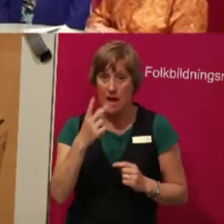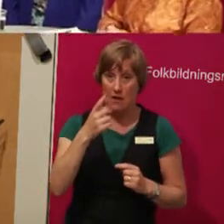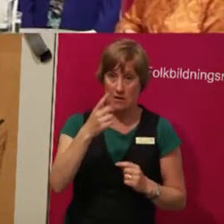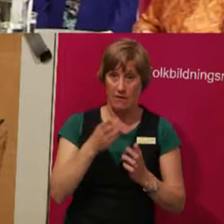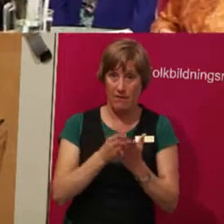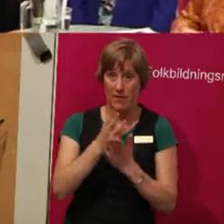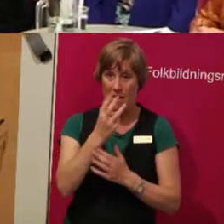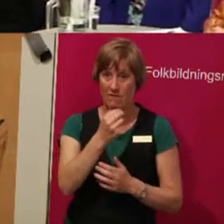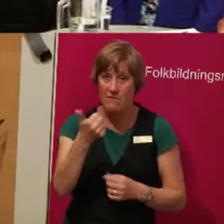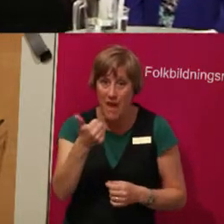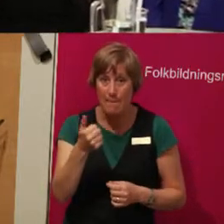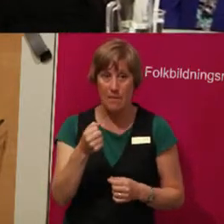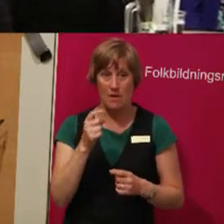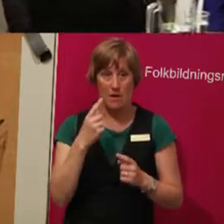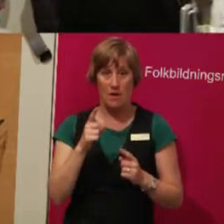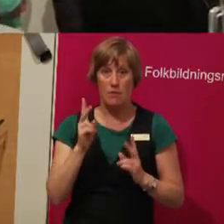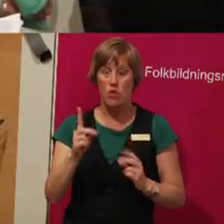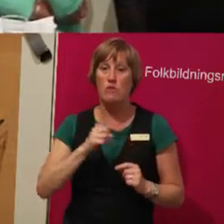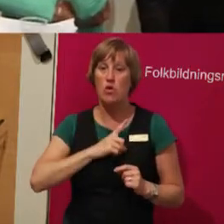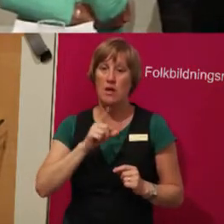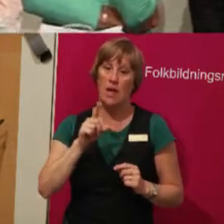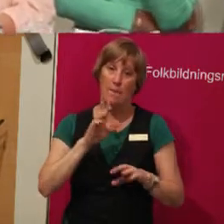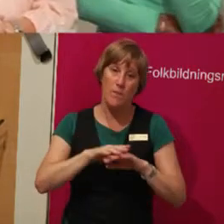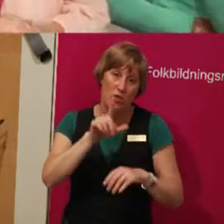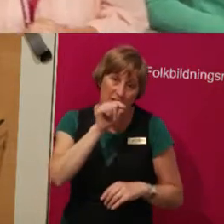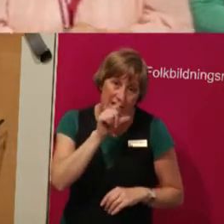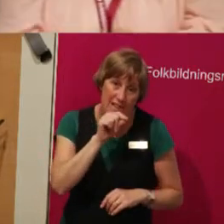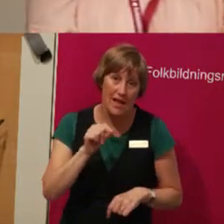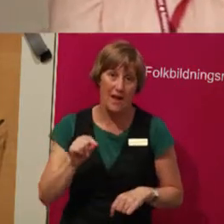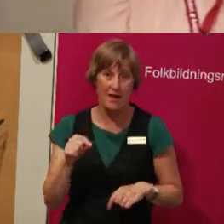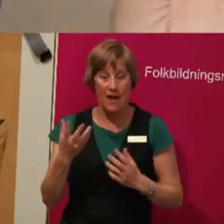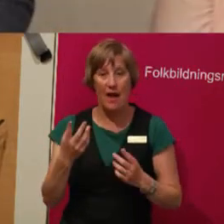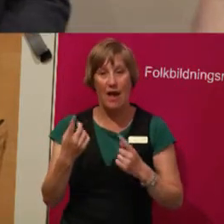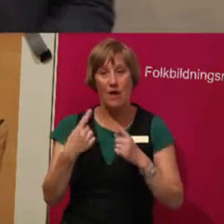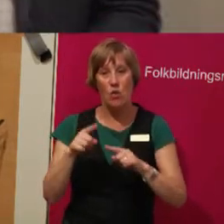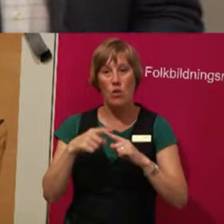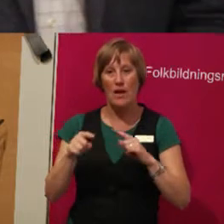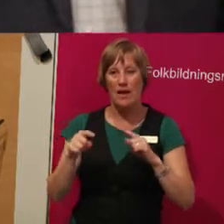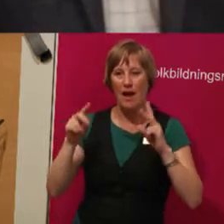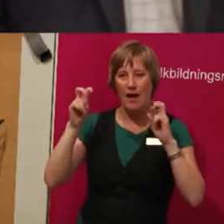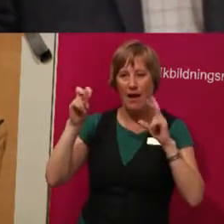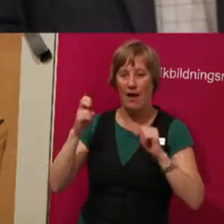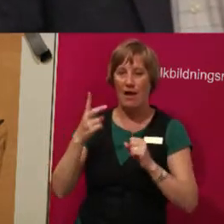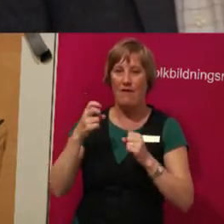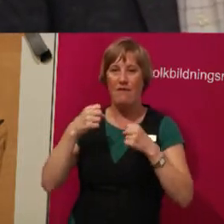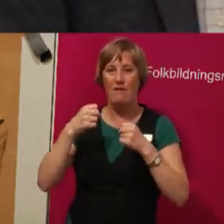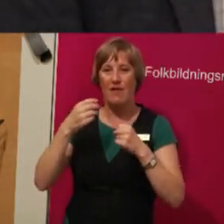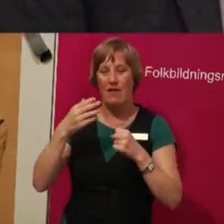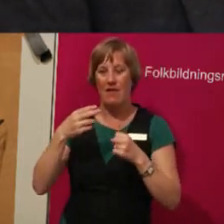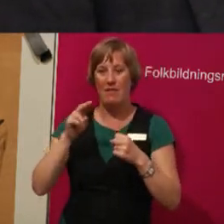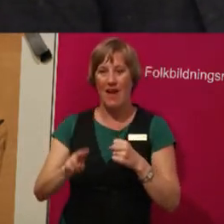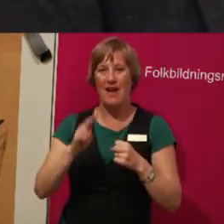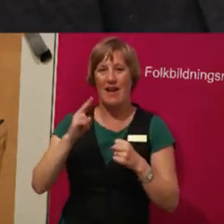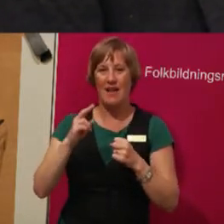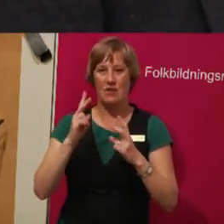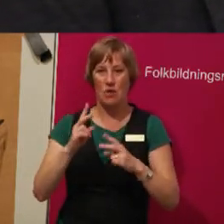fysiskt närvarande och det twittras en massa. Och det är liksom verklighetsdelar som läggs på varandra. Vi pratar om komplement till